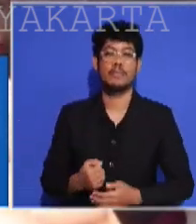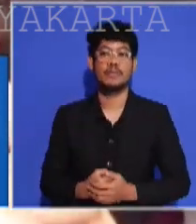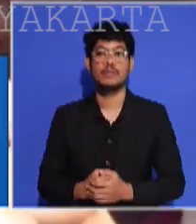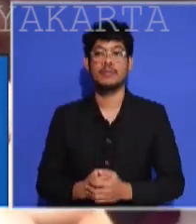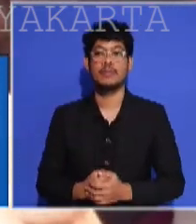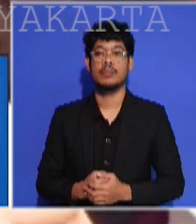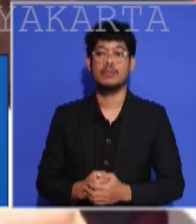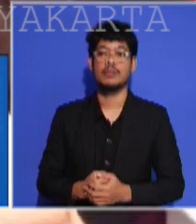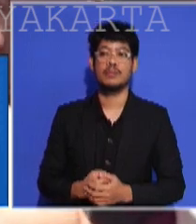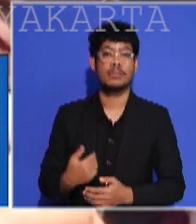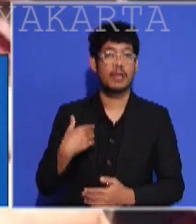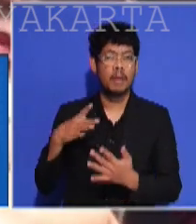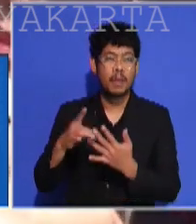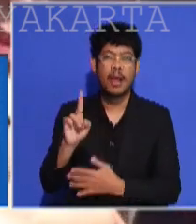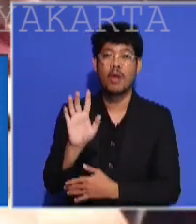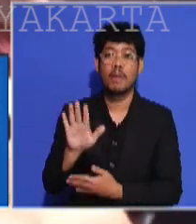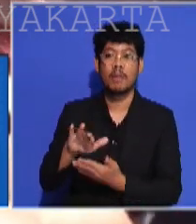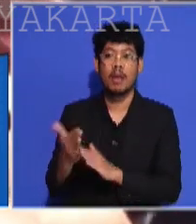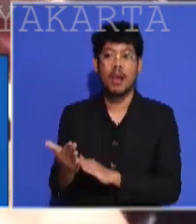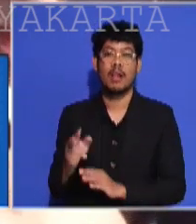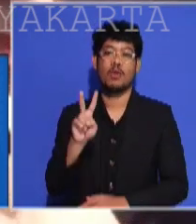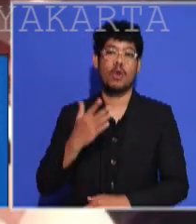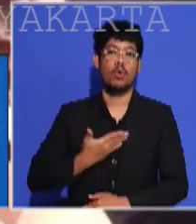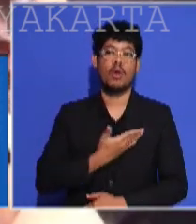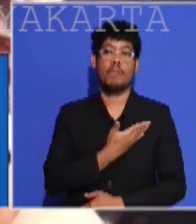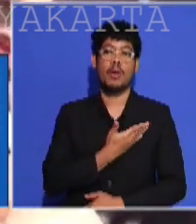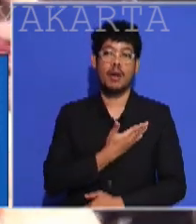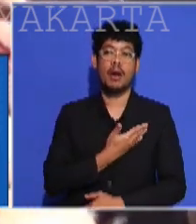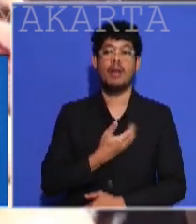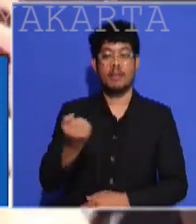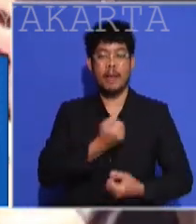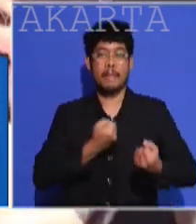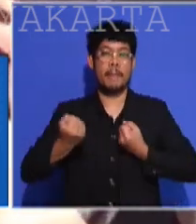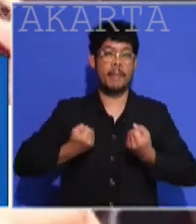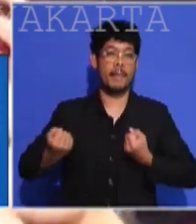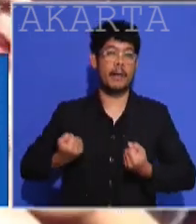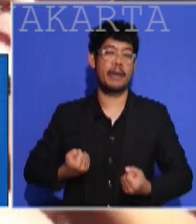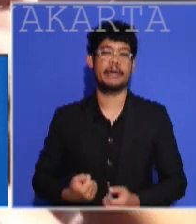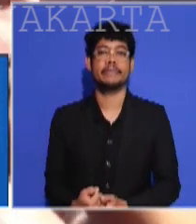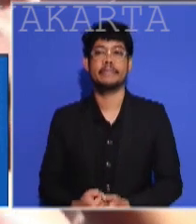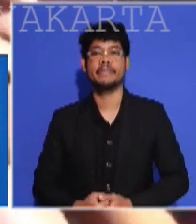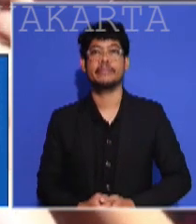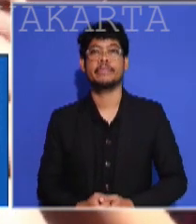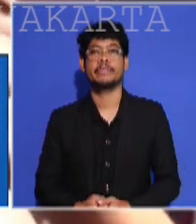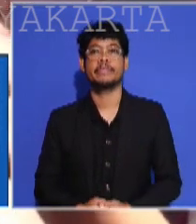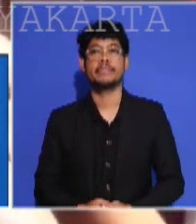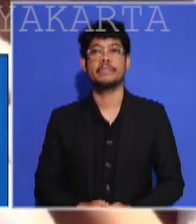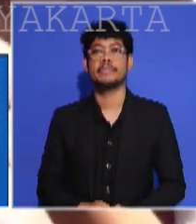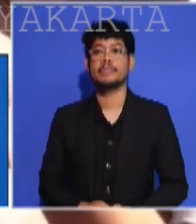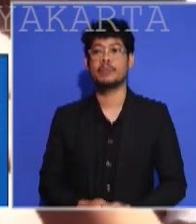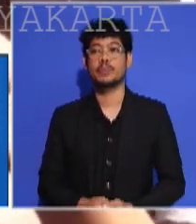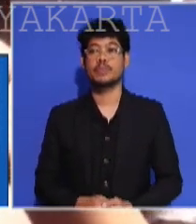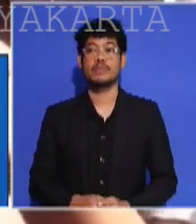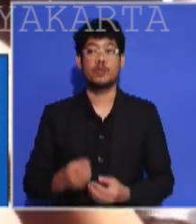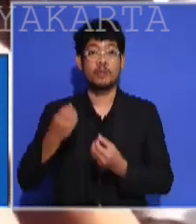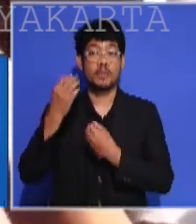ada satu orang meninggal dunia dan dua buka kronologinya Seperti apa itu Pak Bisa dijelaskan Pak informasi awal ya kalau informasi awal kita